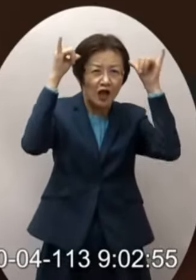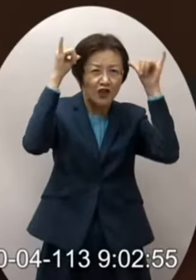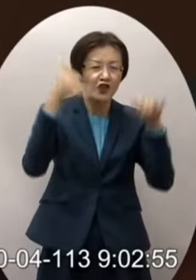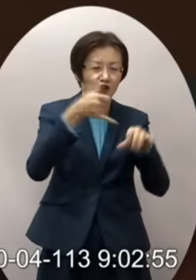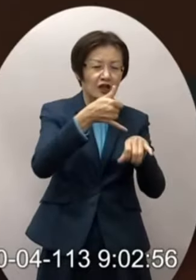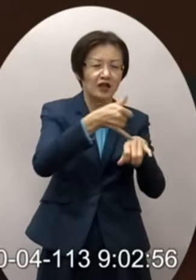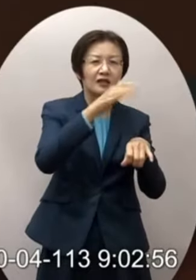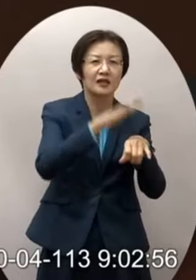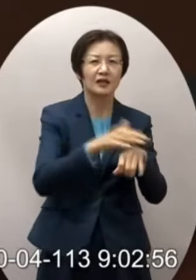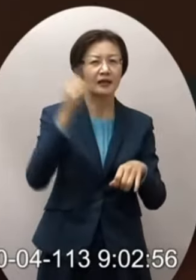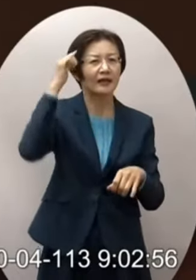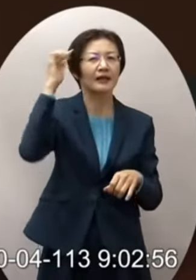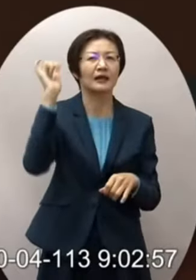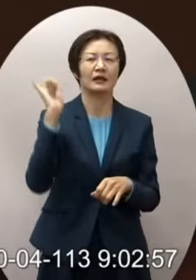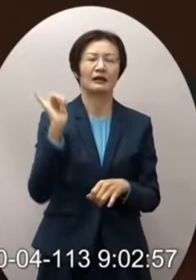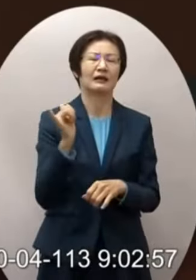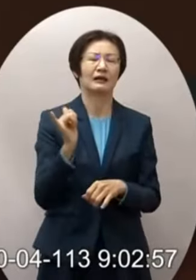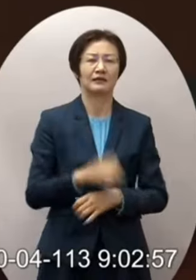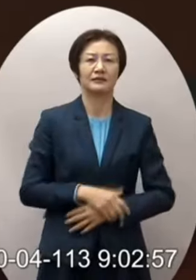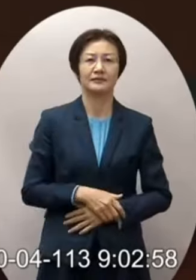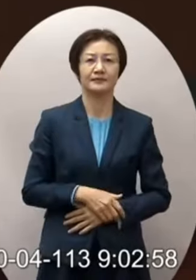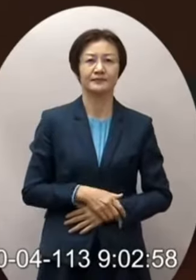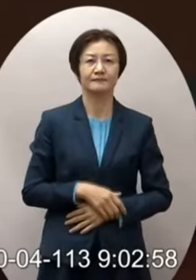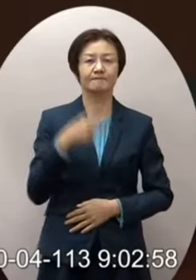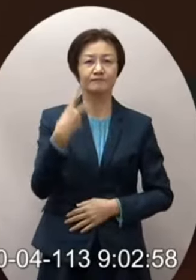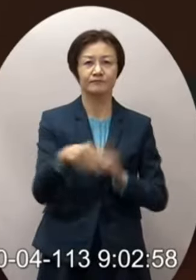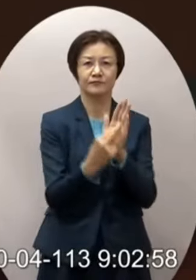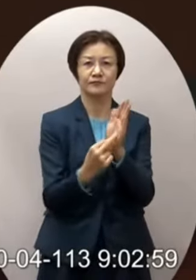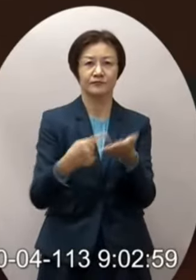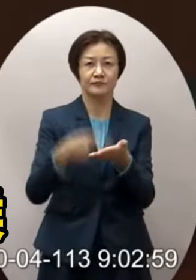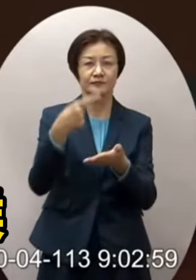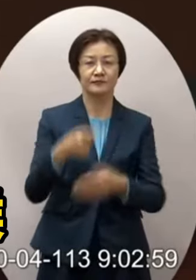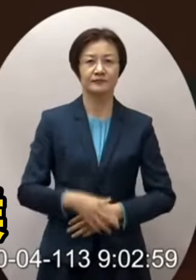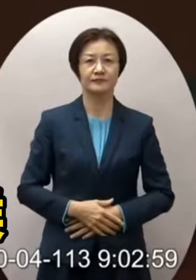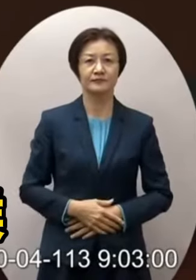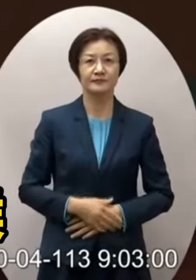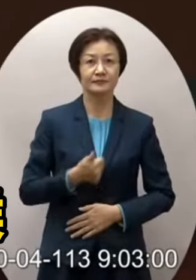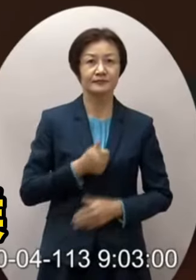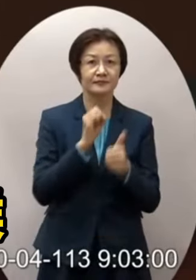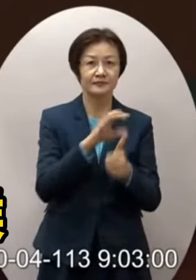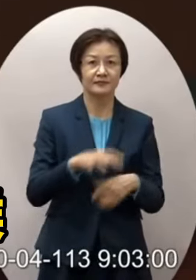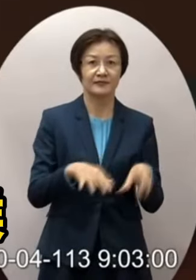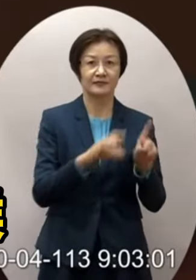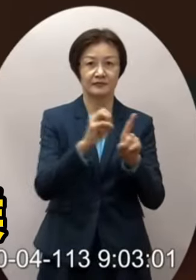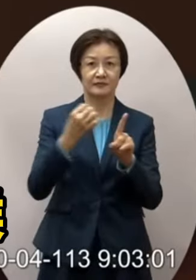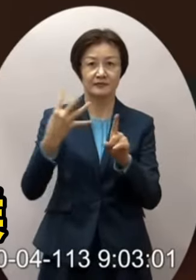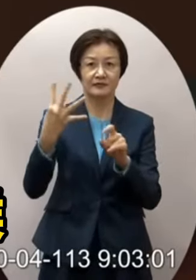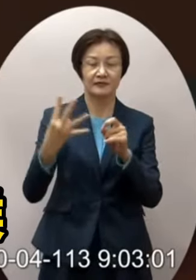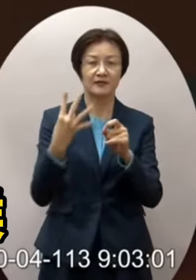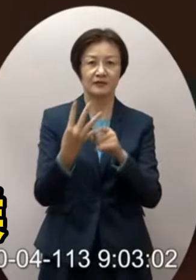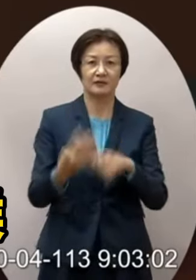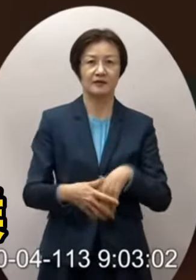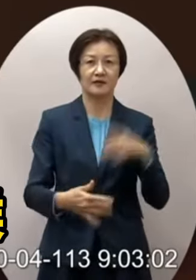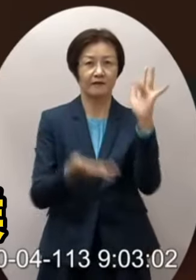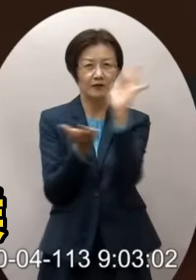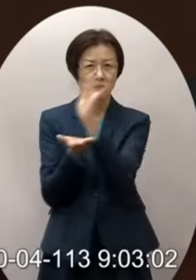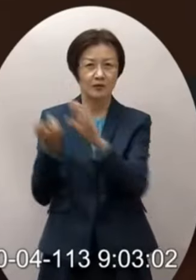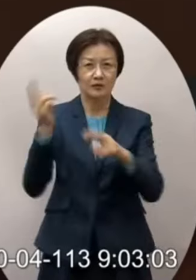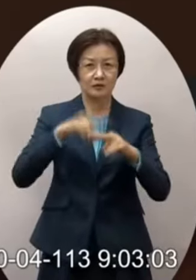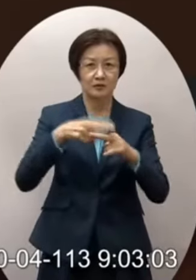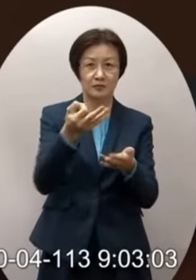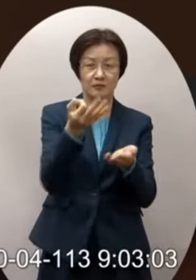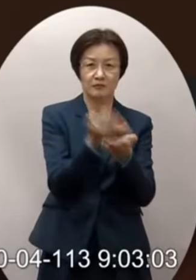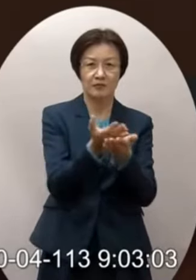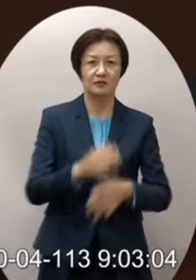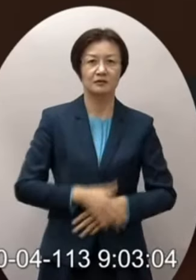一点感觉都没有。我要再跟大家报告，其实104年进法补偿立法的时候，